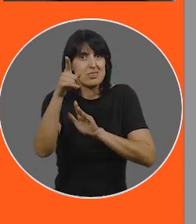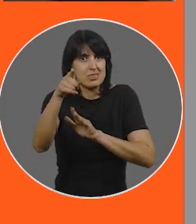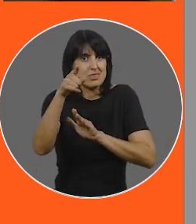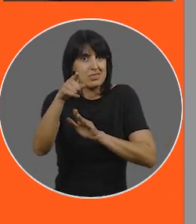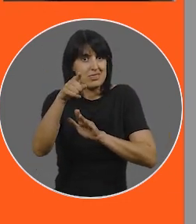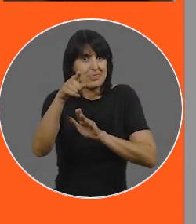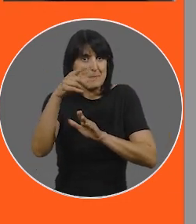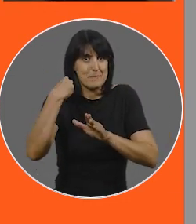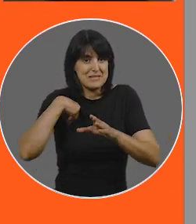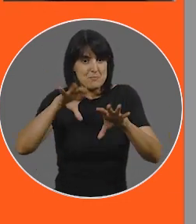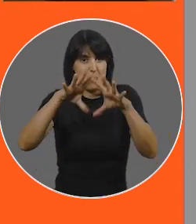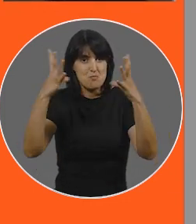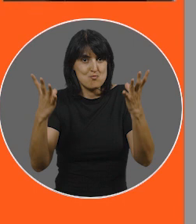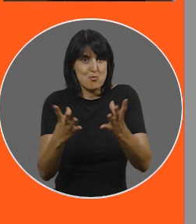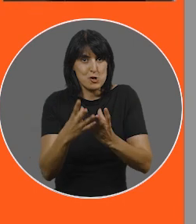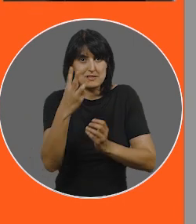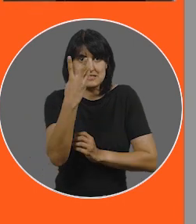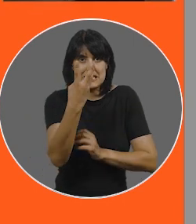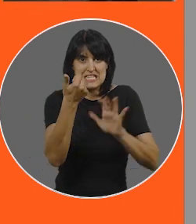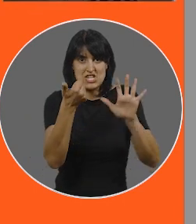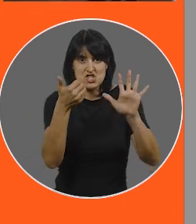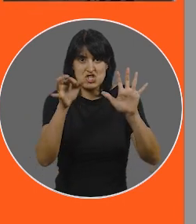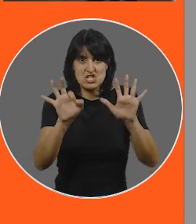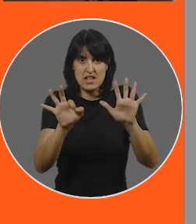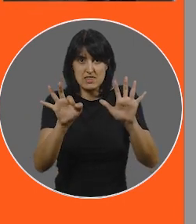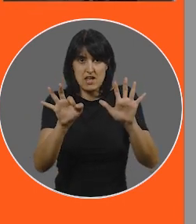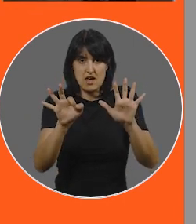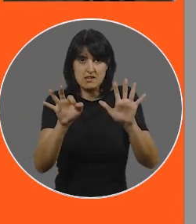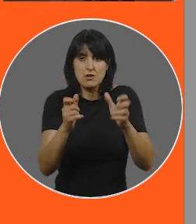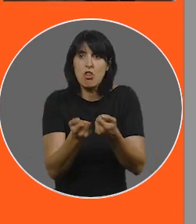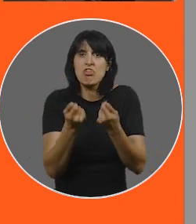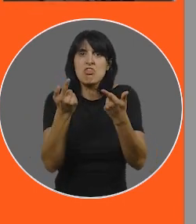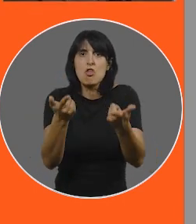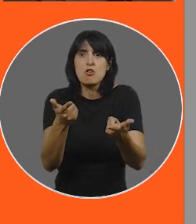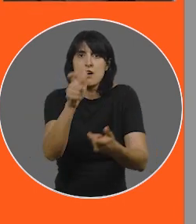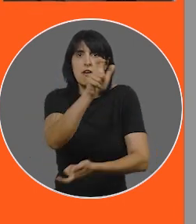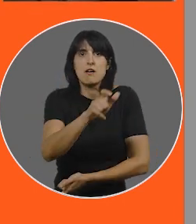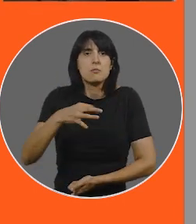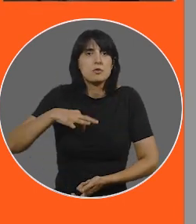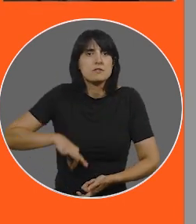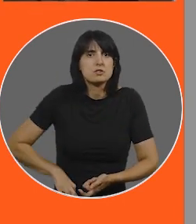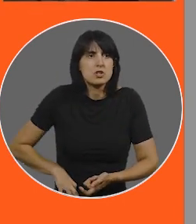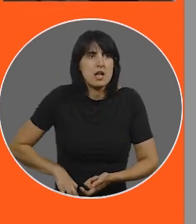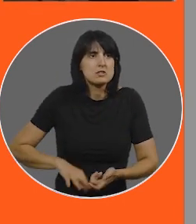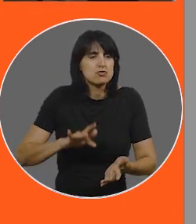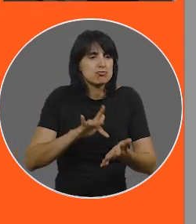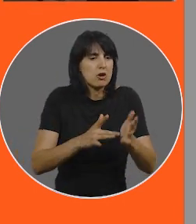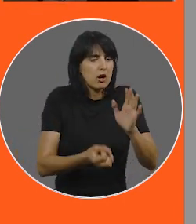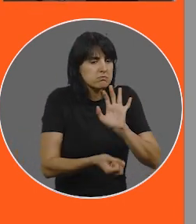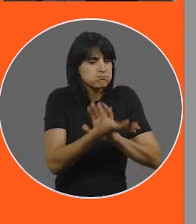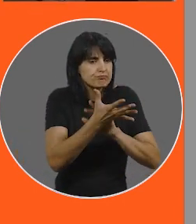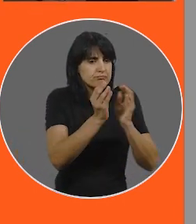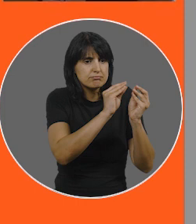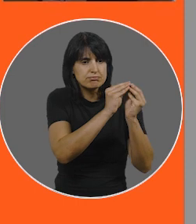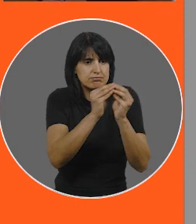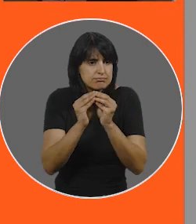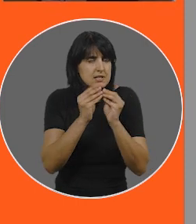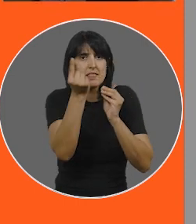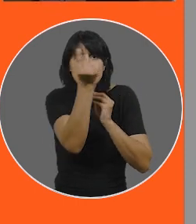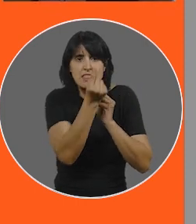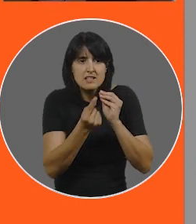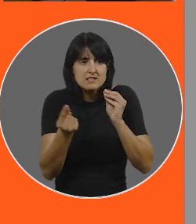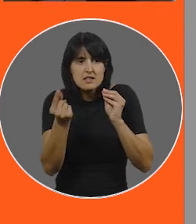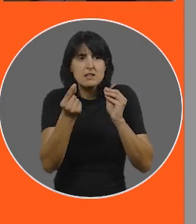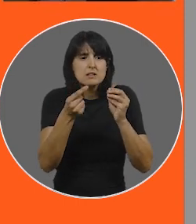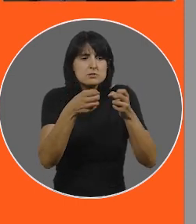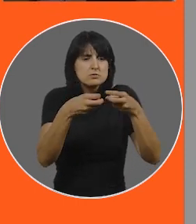en aquests mons de 360, però com farien els professionals? Per tant, com serien els editors? Necessitem uns editors